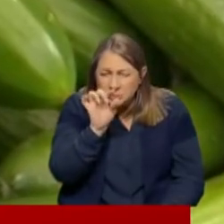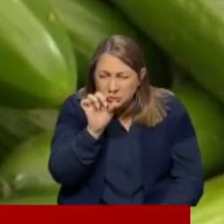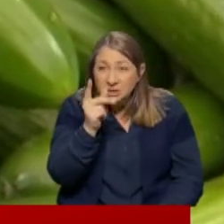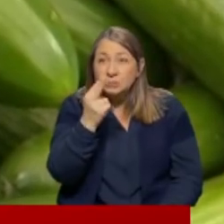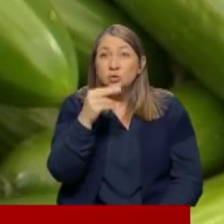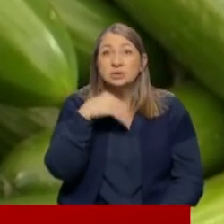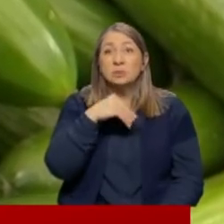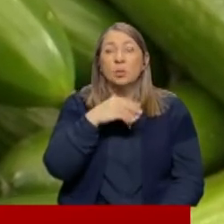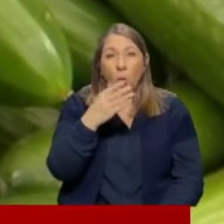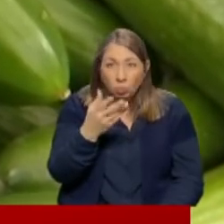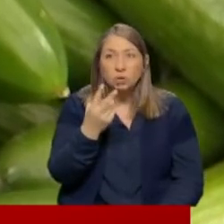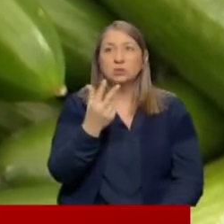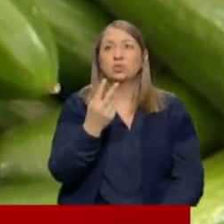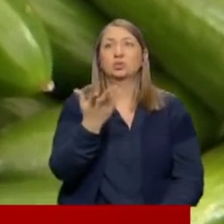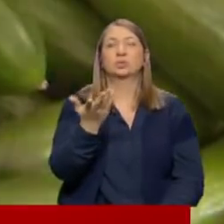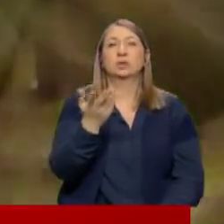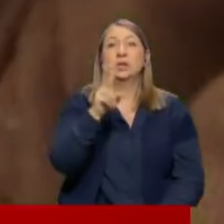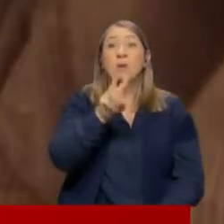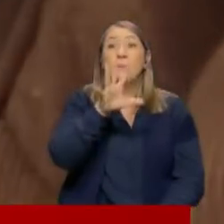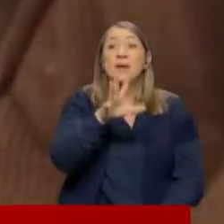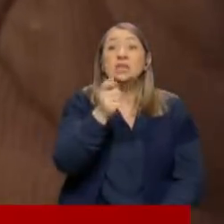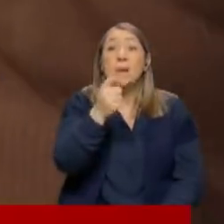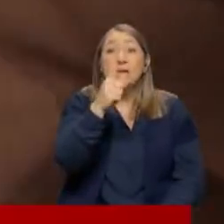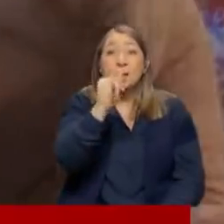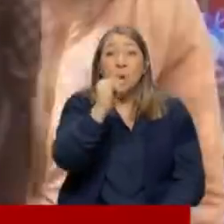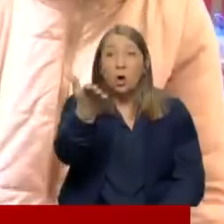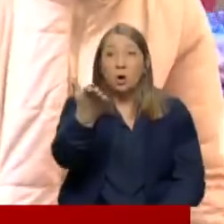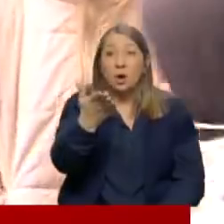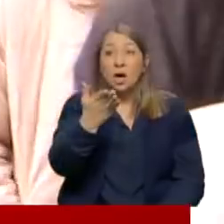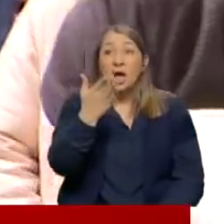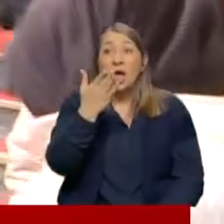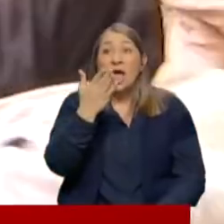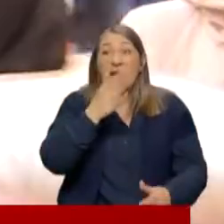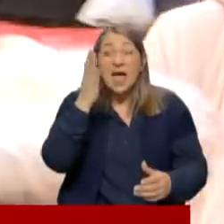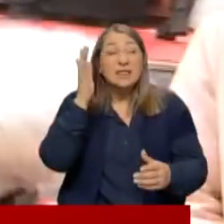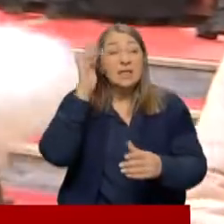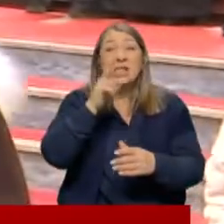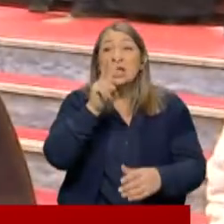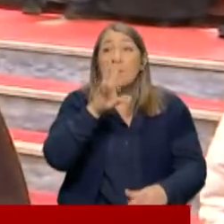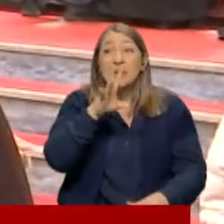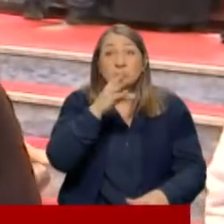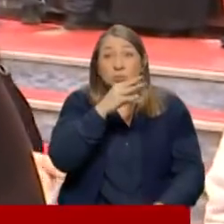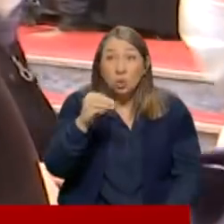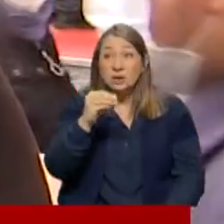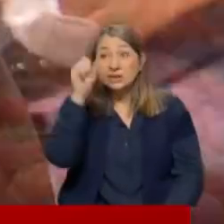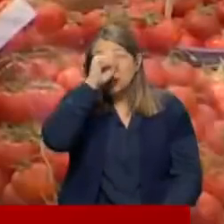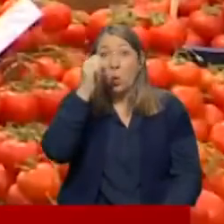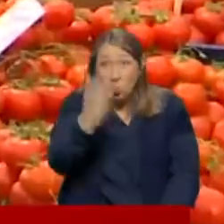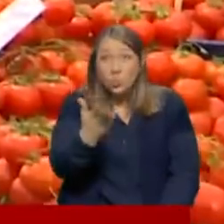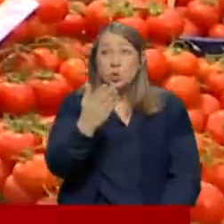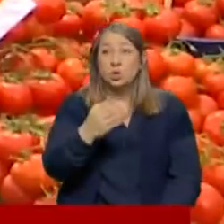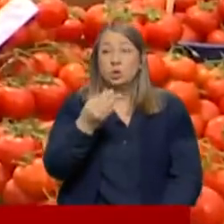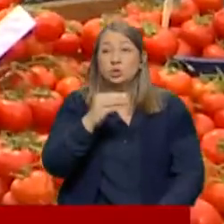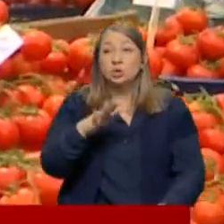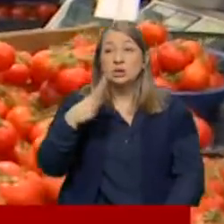2,5 zam. Olur mu 2,5? 25 milyon kilosu ya. En kırsal kesimde 25 milyon salatalık olur mu?